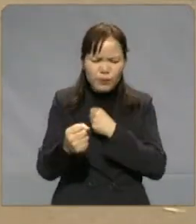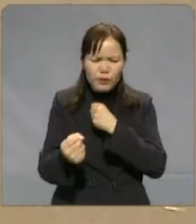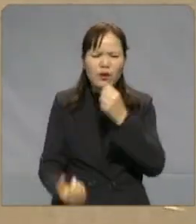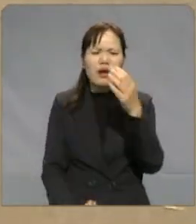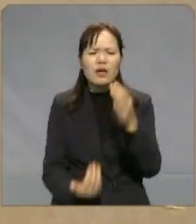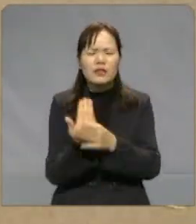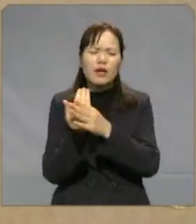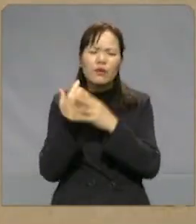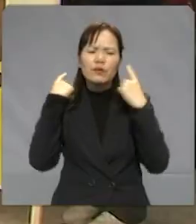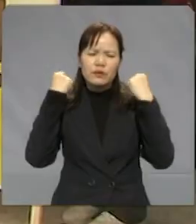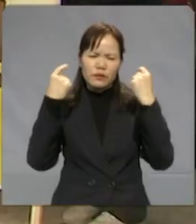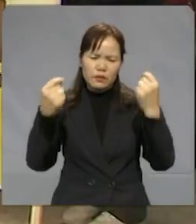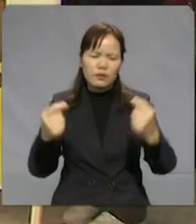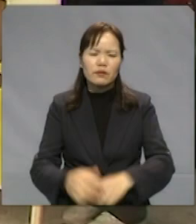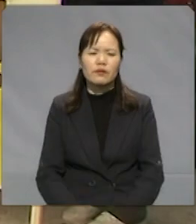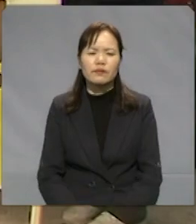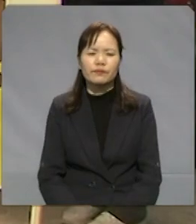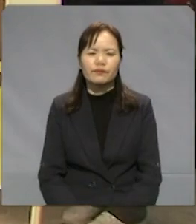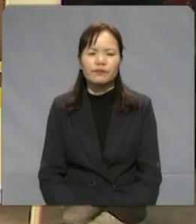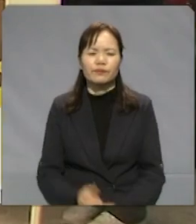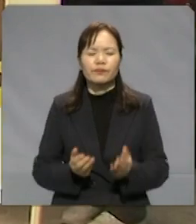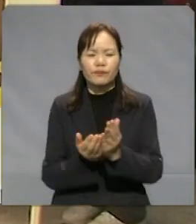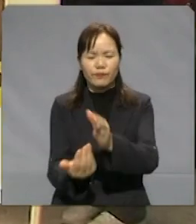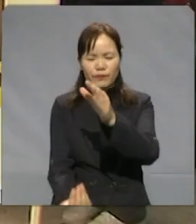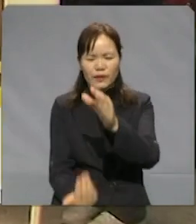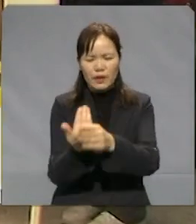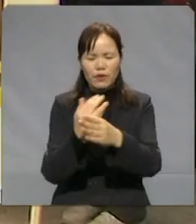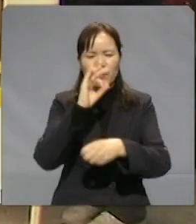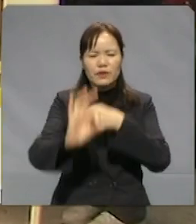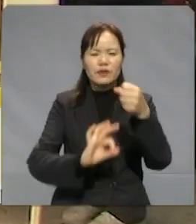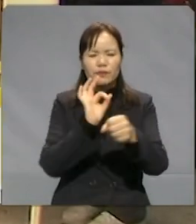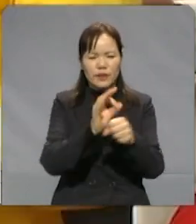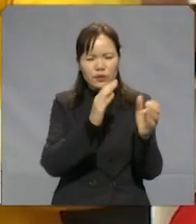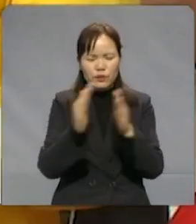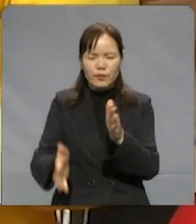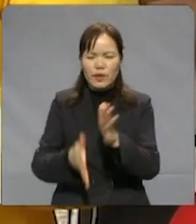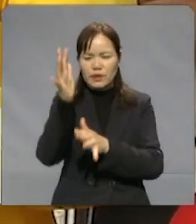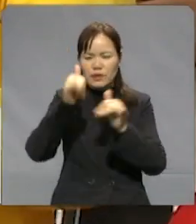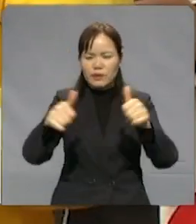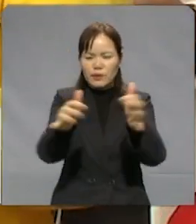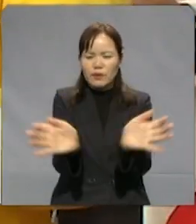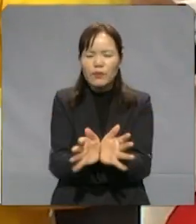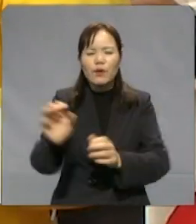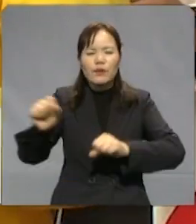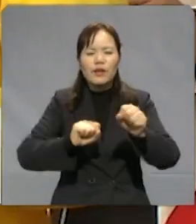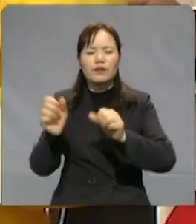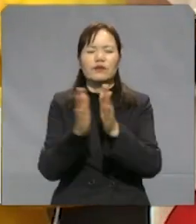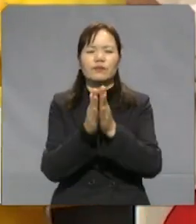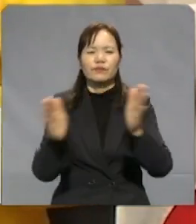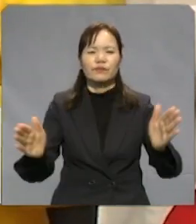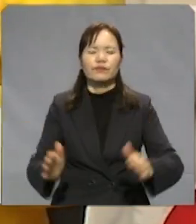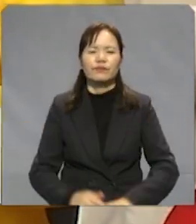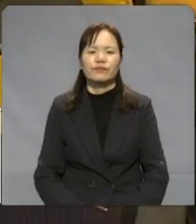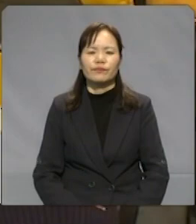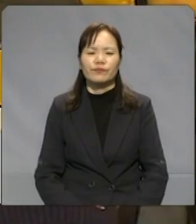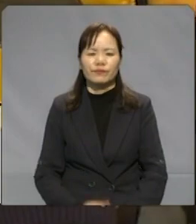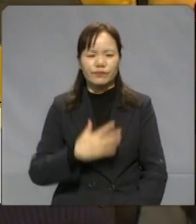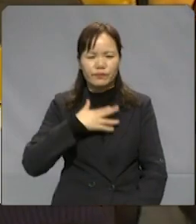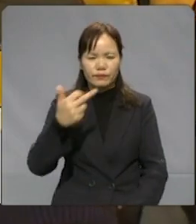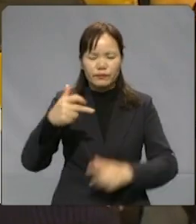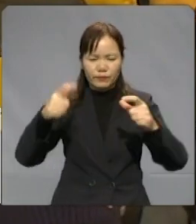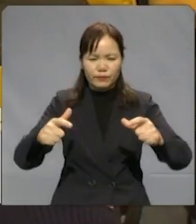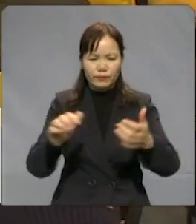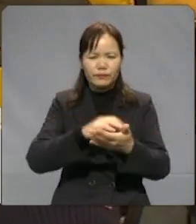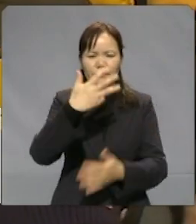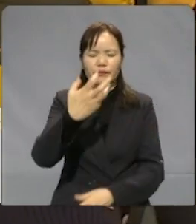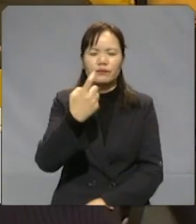반복됐습니다. 세월호 참사 10주기를 준비하는 시민 모임이 활동에 들어갔습니다. 안산 지역